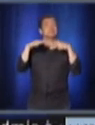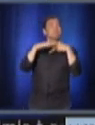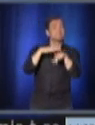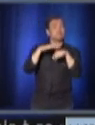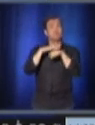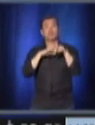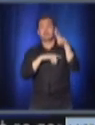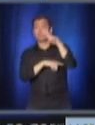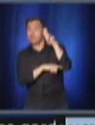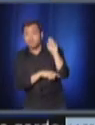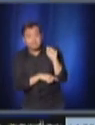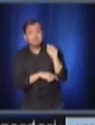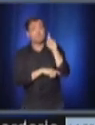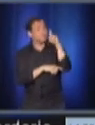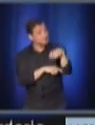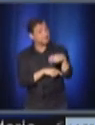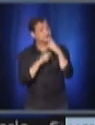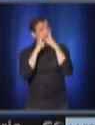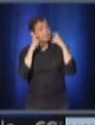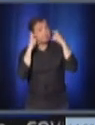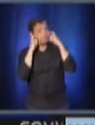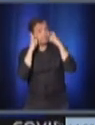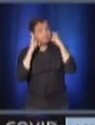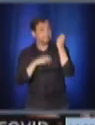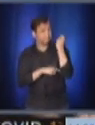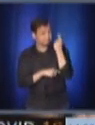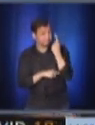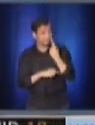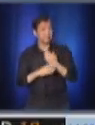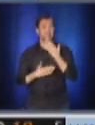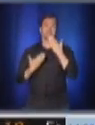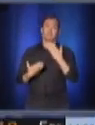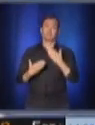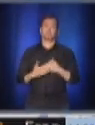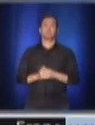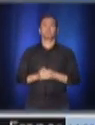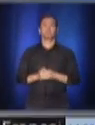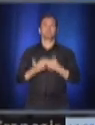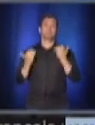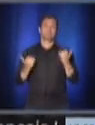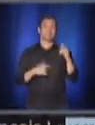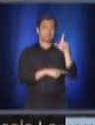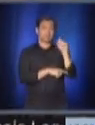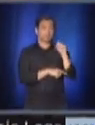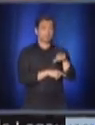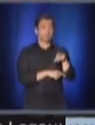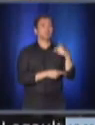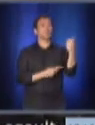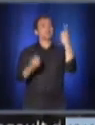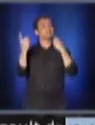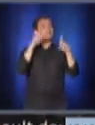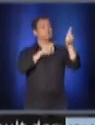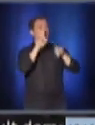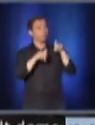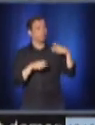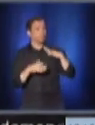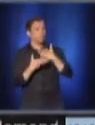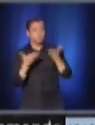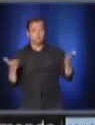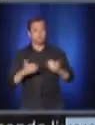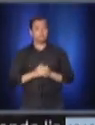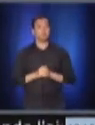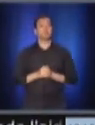moyens de transport collectif. Je vous remercie. Dès la période de questions, il y a 2 micros prévus à cet effet. On va se limiter à 1 question par journaliste, s'il vous plaît. Michel